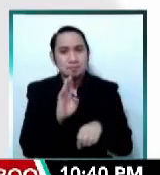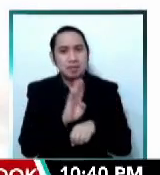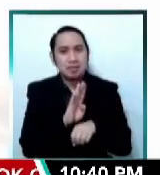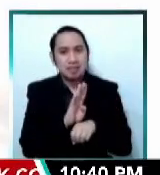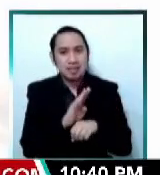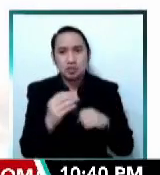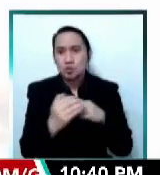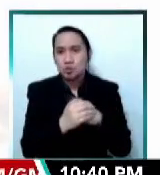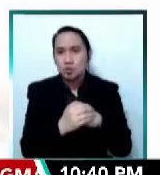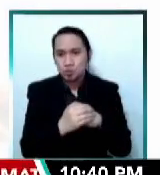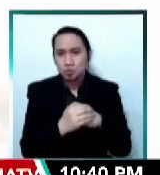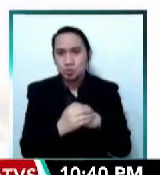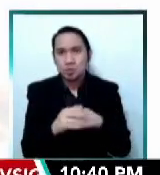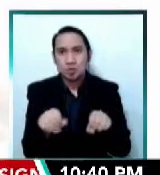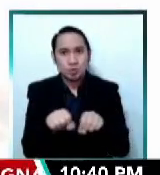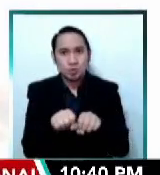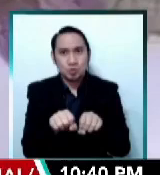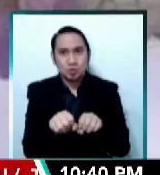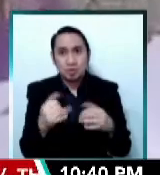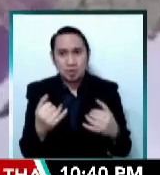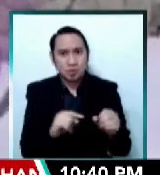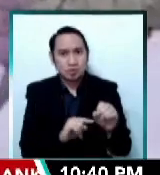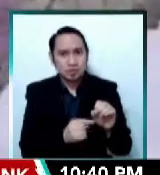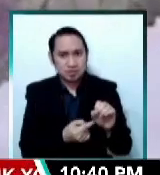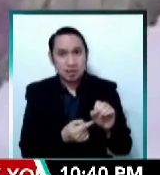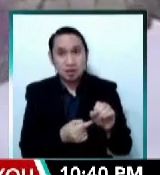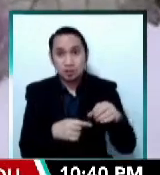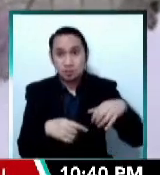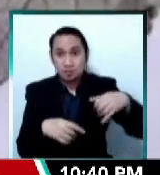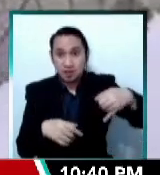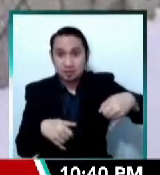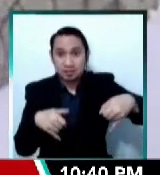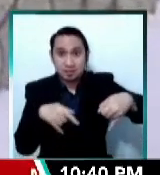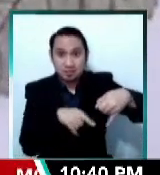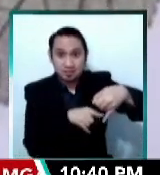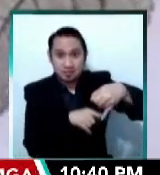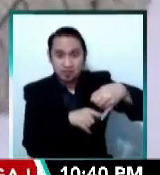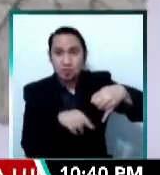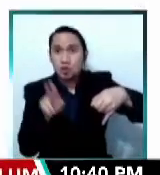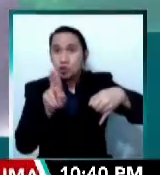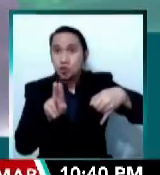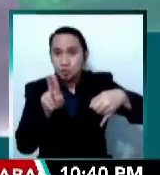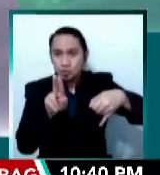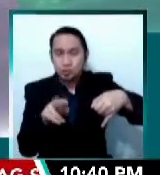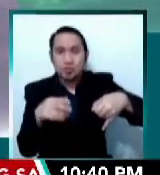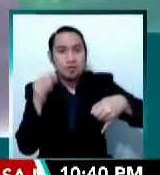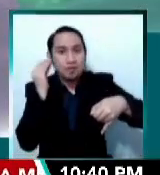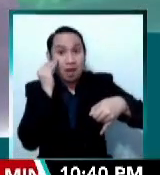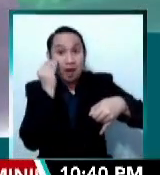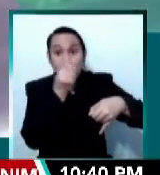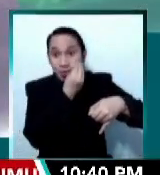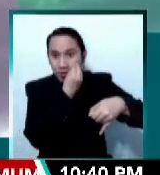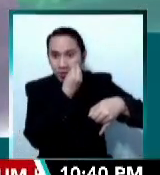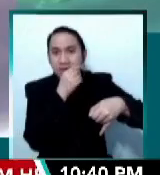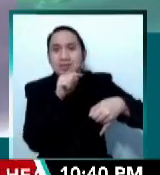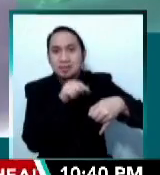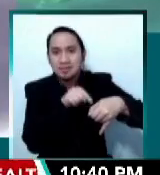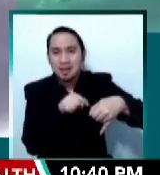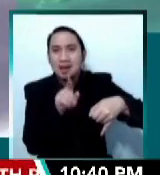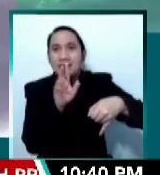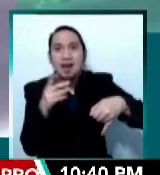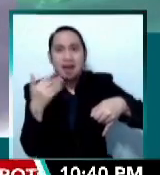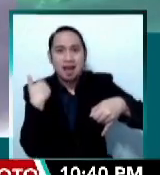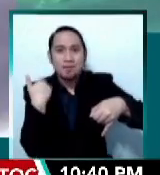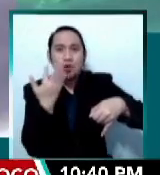It all starts with simple shoe heels. Gamit ang mga pinatuyong bulaklak at resin, nakakalikha siya ng colorful